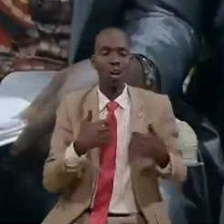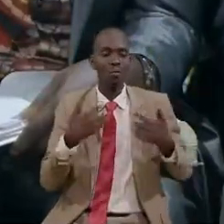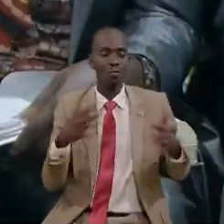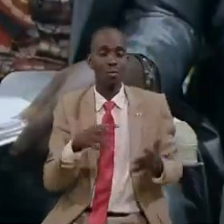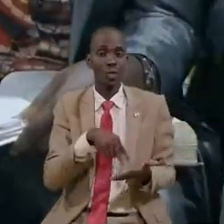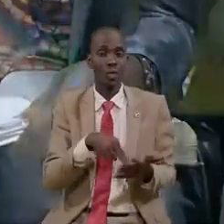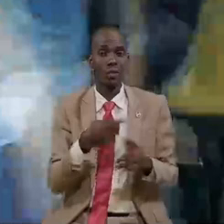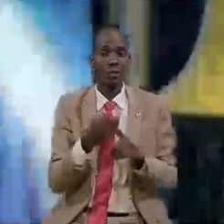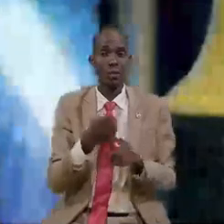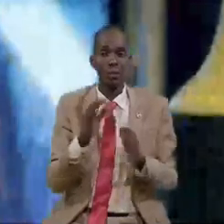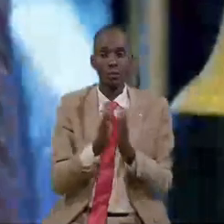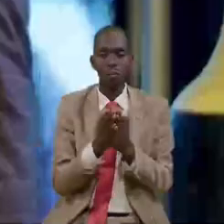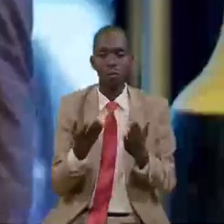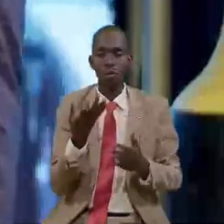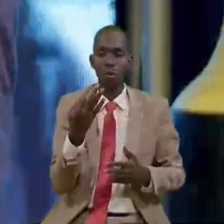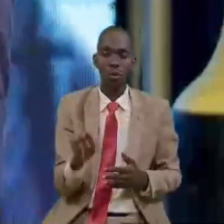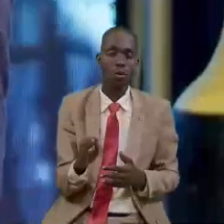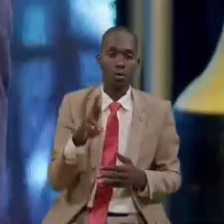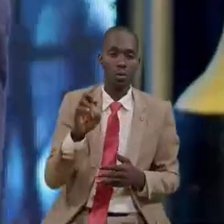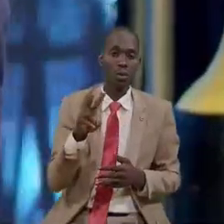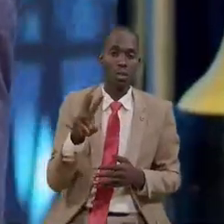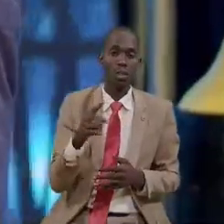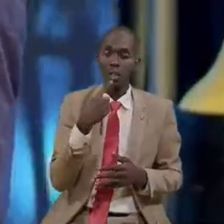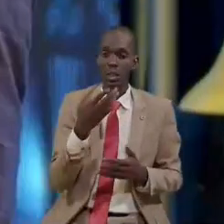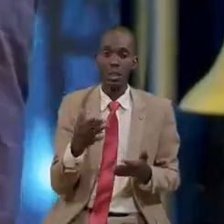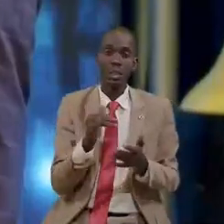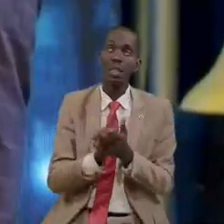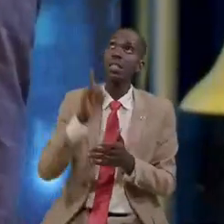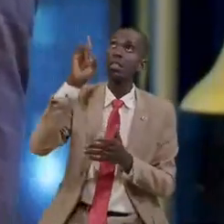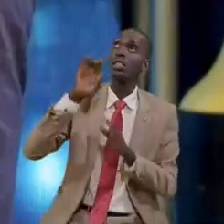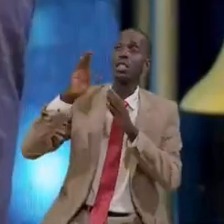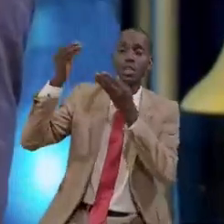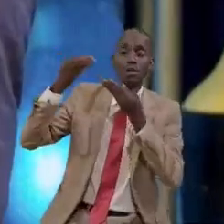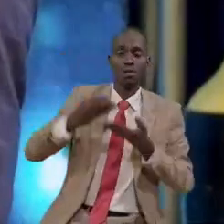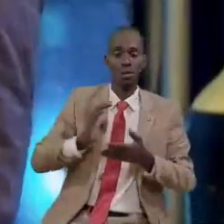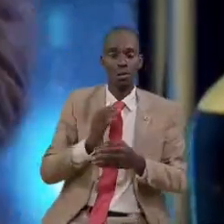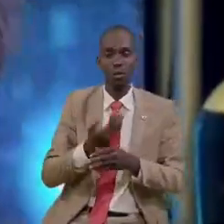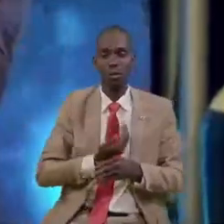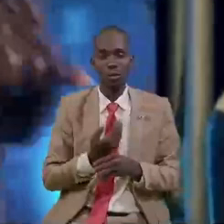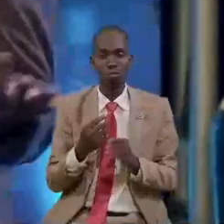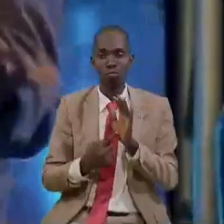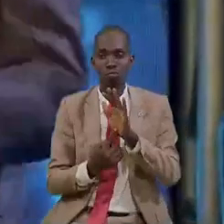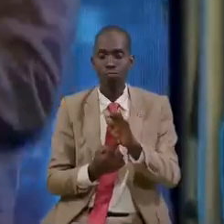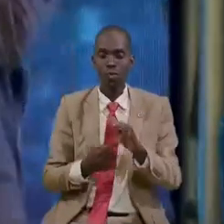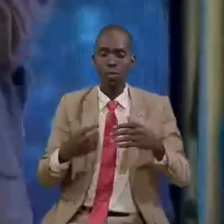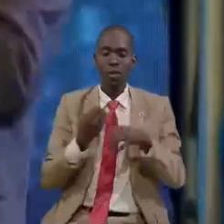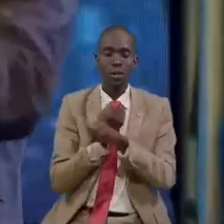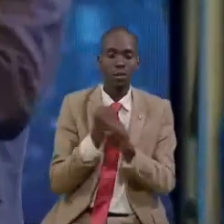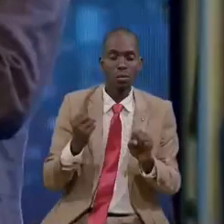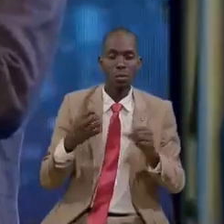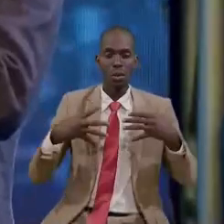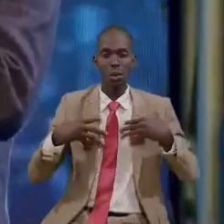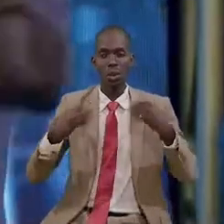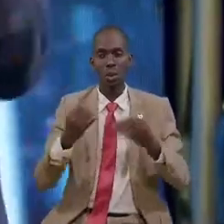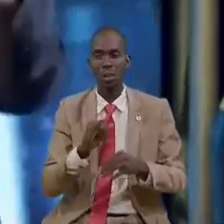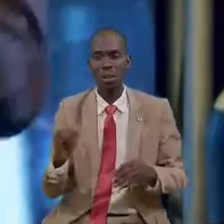5. Alors, on a lu que le Seigneur nous a donné la rédemption, le salut, la guérison, et il